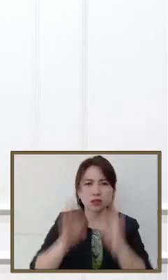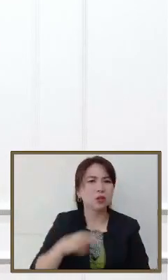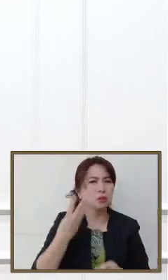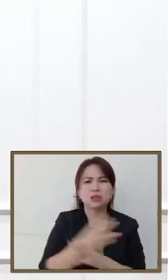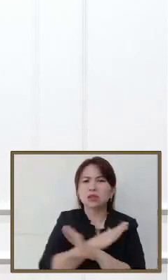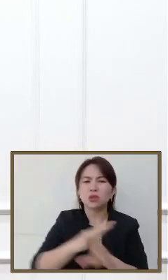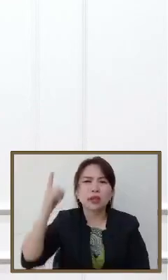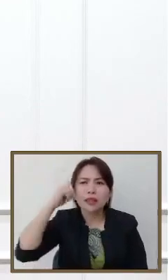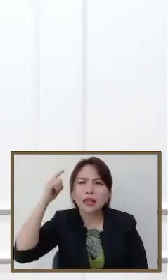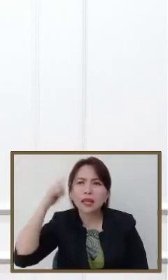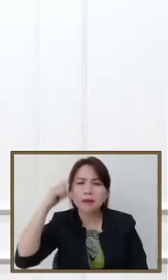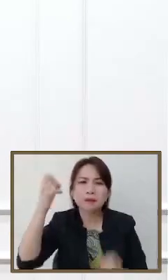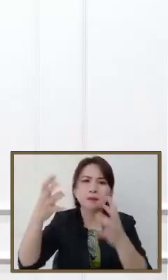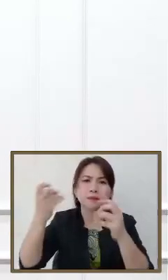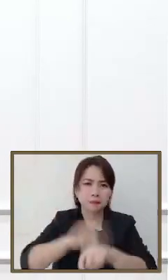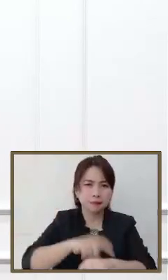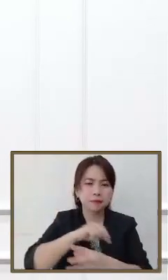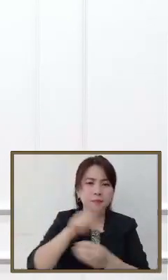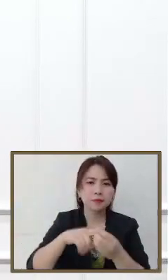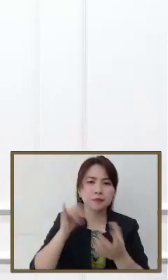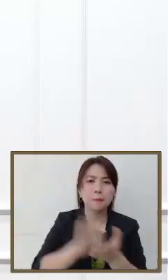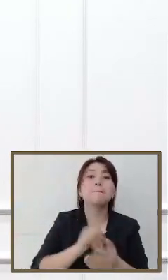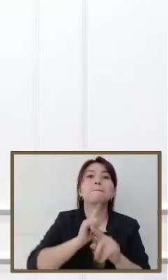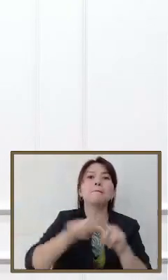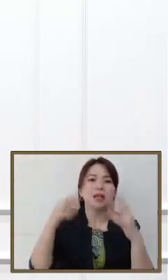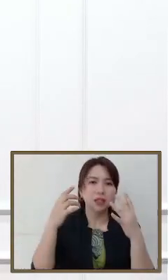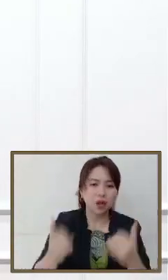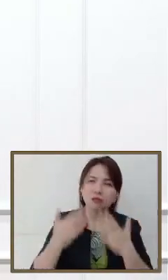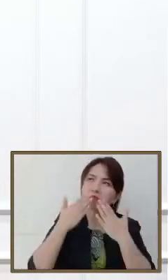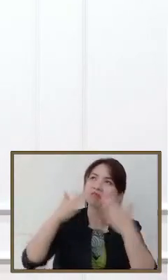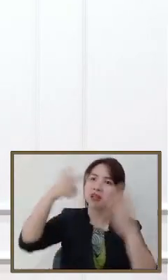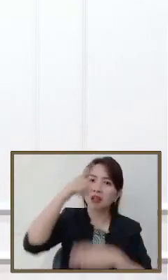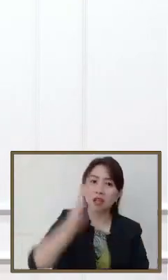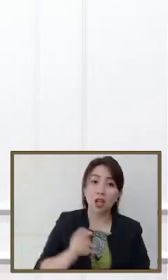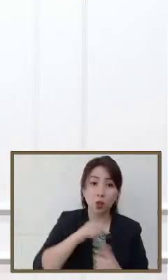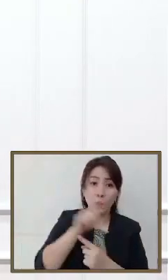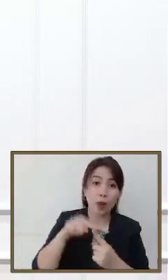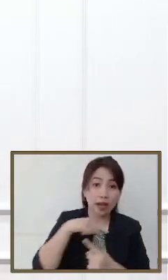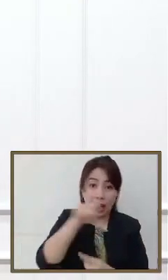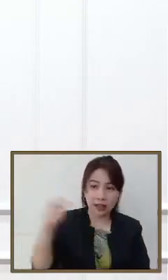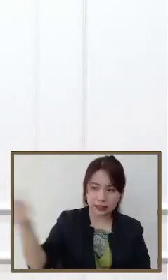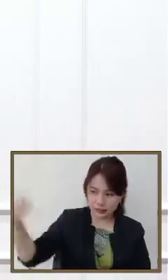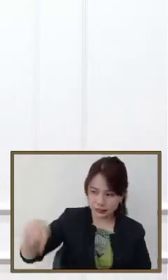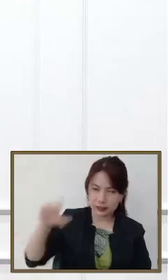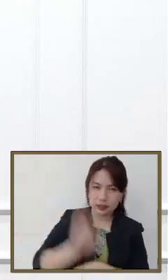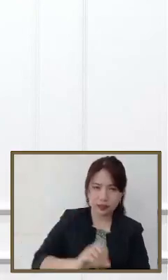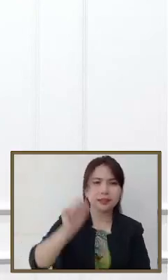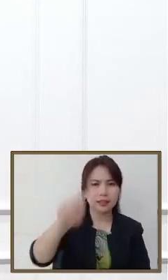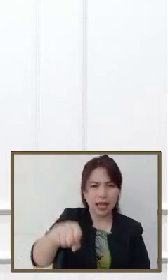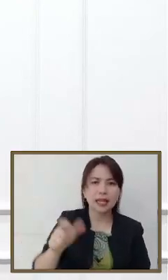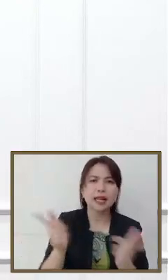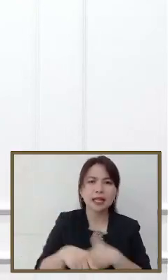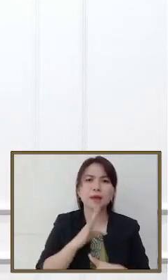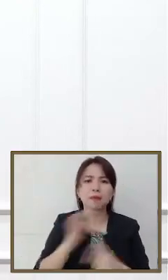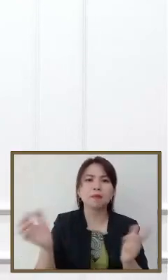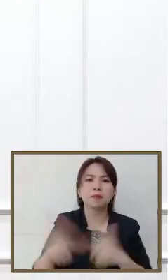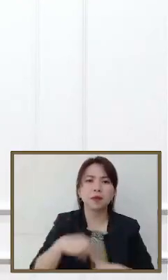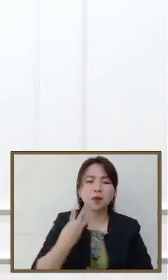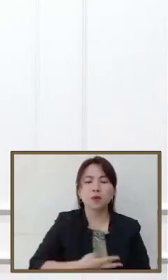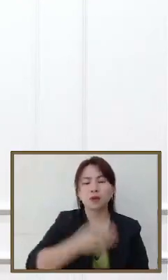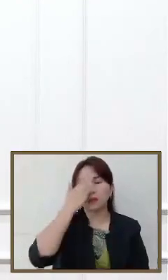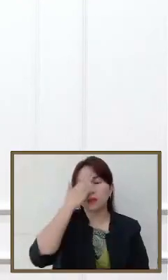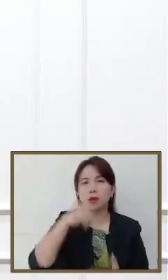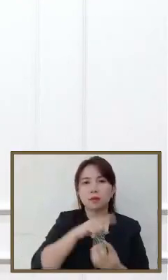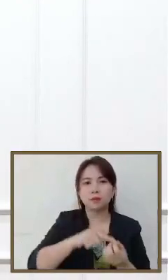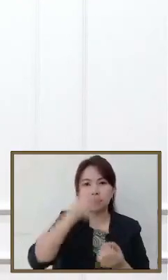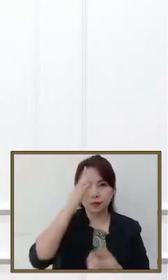pinag-iisipan pero hindi pa tayo nagpapasalamat sa Diyos mula ng nakarating tayo sa church unti-unti natin nakikilala ang Diyos na